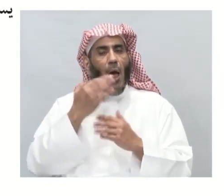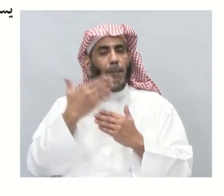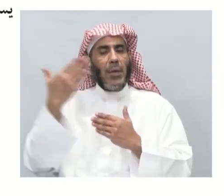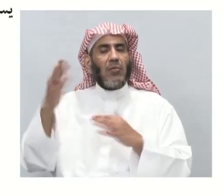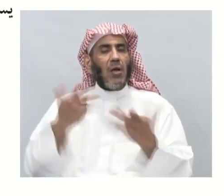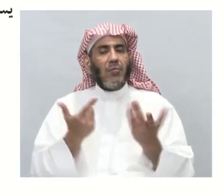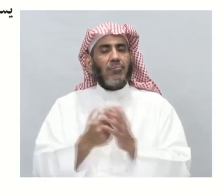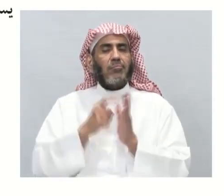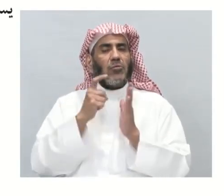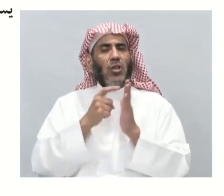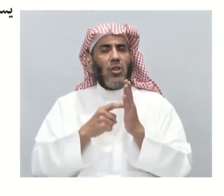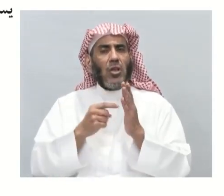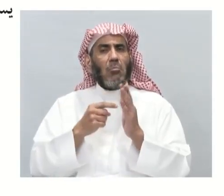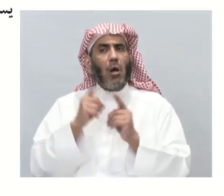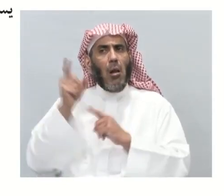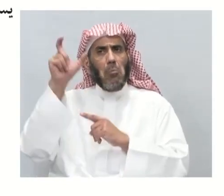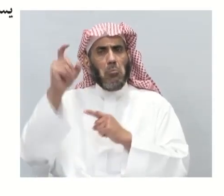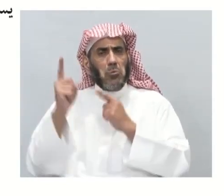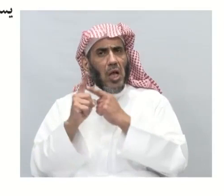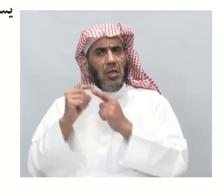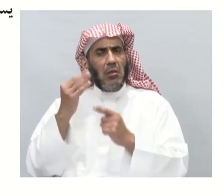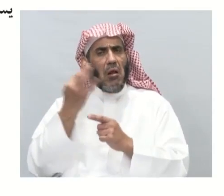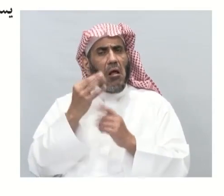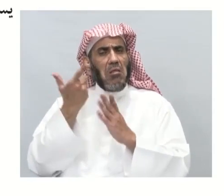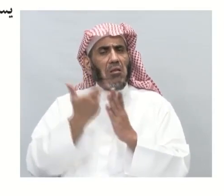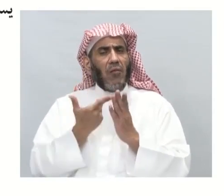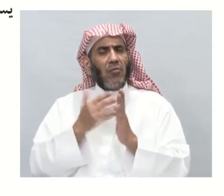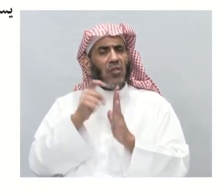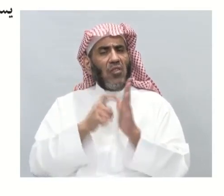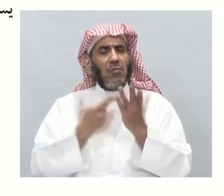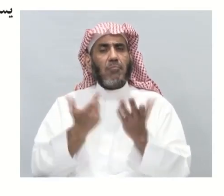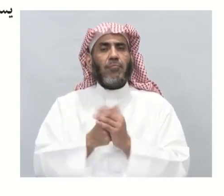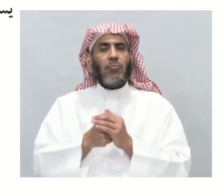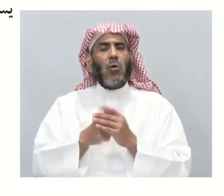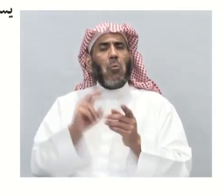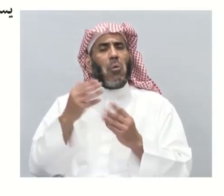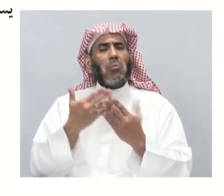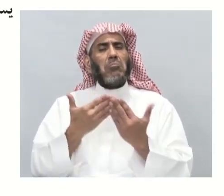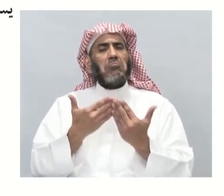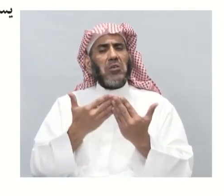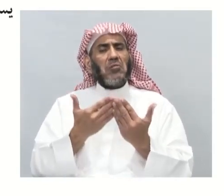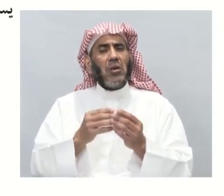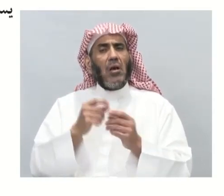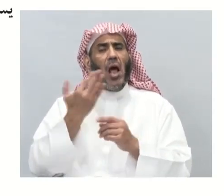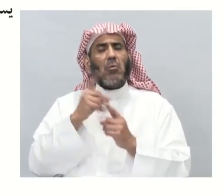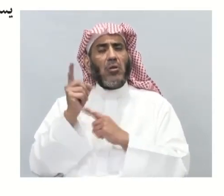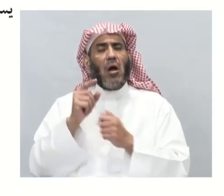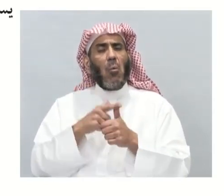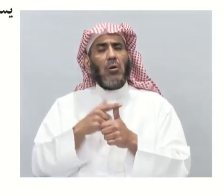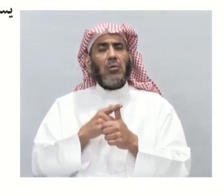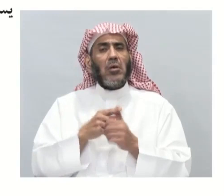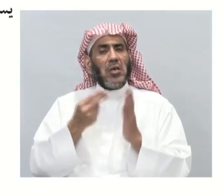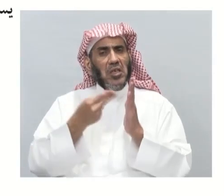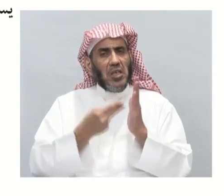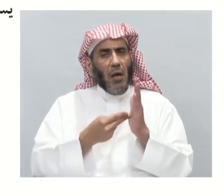تنظيم المتحدث لحديثه واشار هنا ببعض المسائل اللي ممكن يساعدك فيها المتحدث بحديثه الاول مثلا